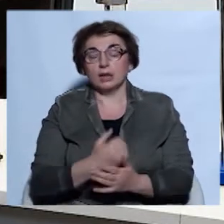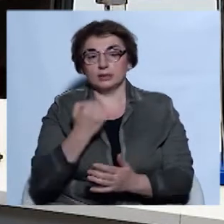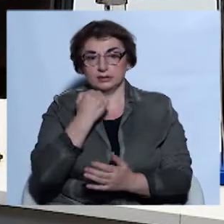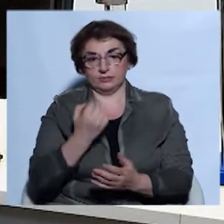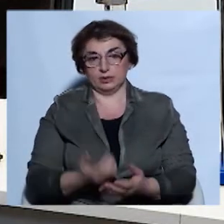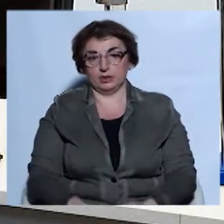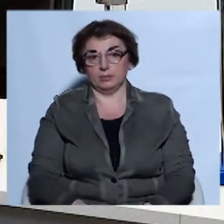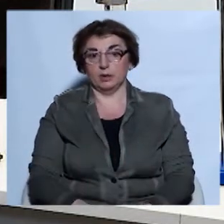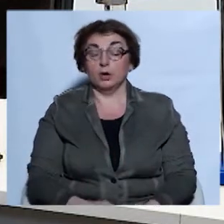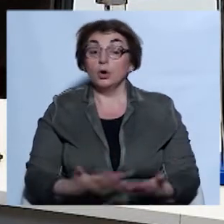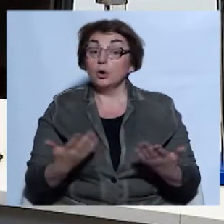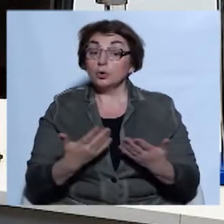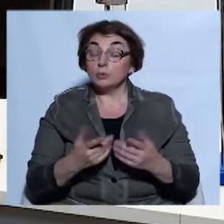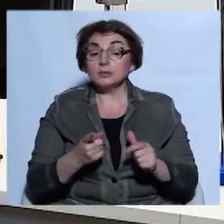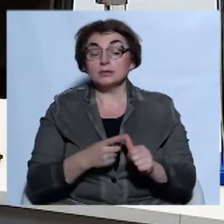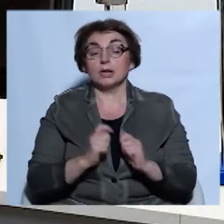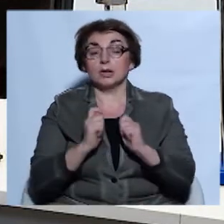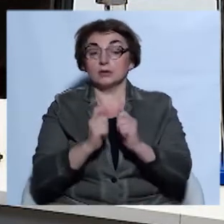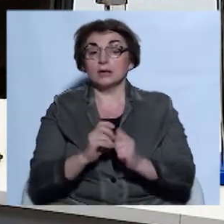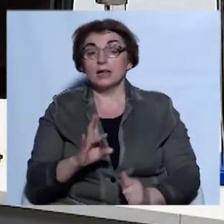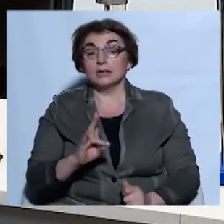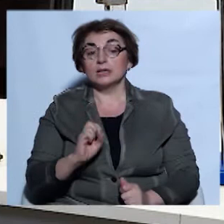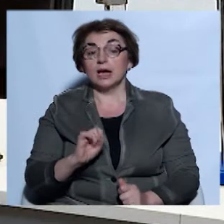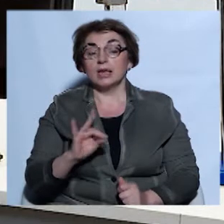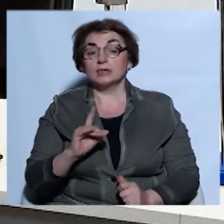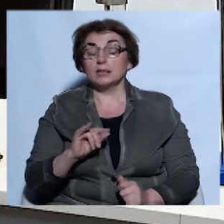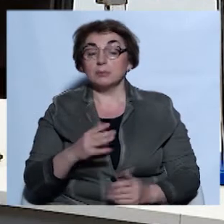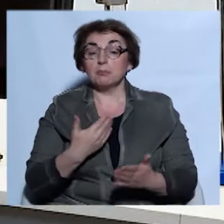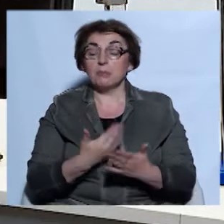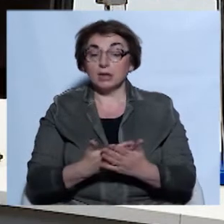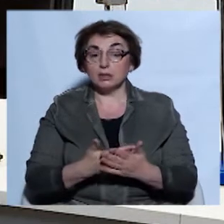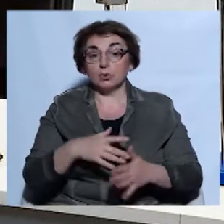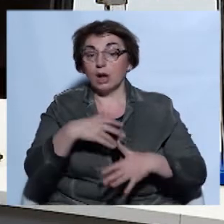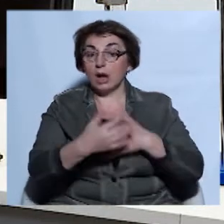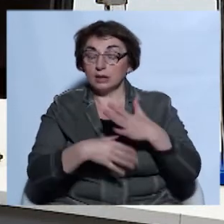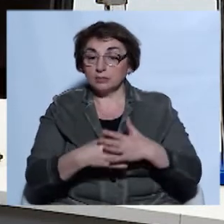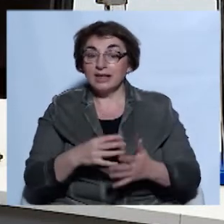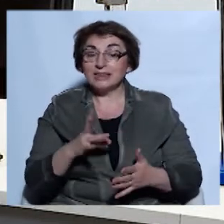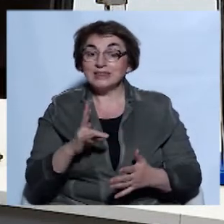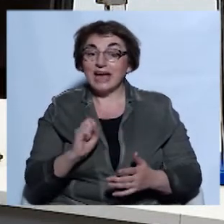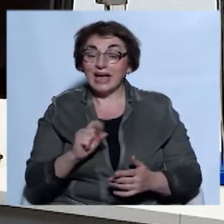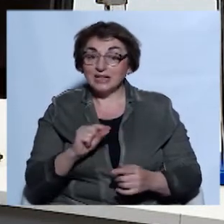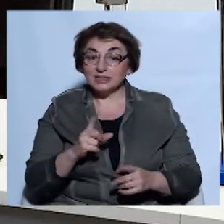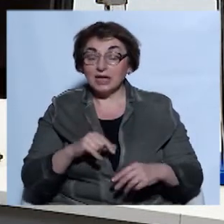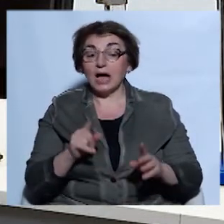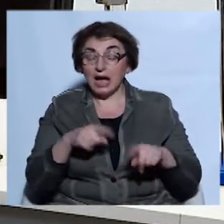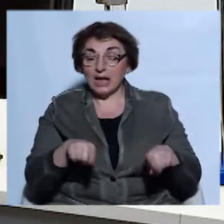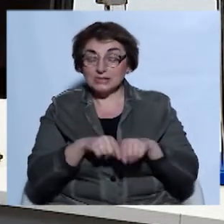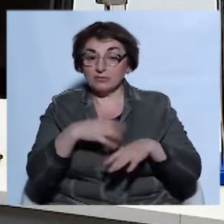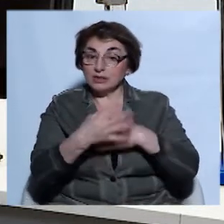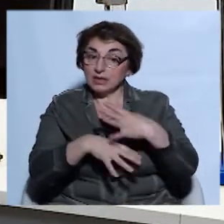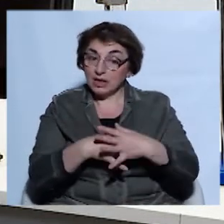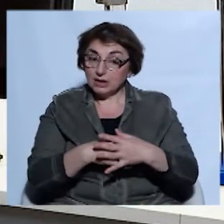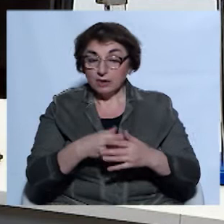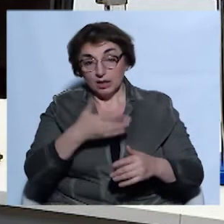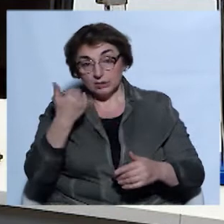ნივთიერებები. რომელსაც ნაერთები ეწოდება და რომ აგვერიოს ნაერთი და ნარევი ერთმანეთისაგან. მოდით ამის სადემონსტრაციო